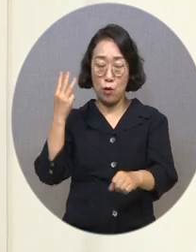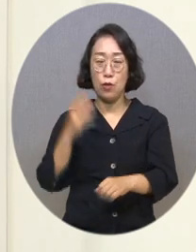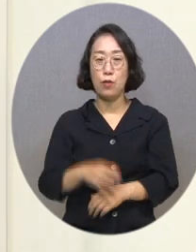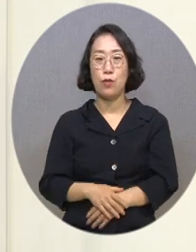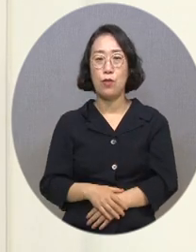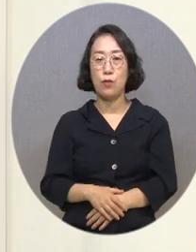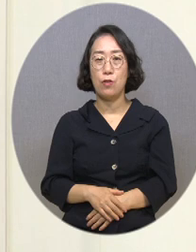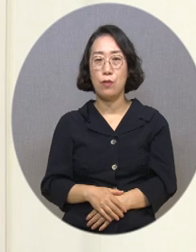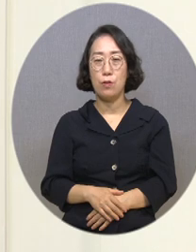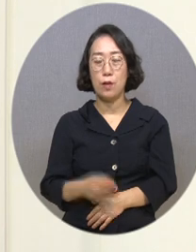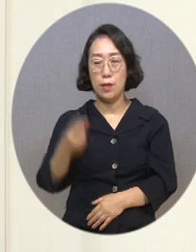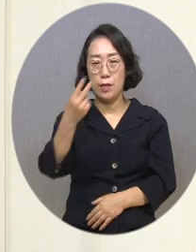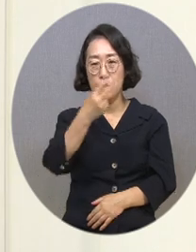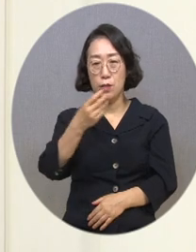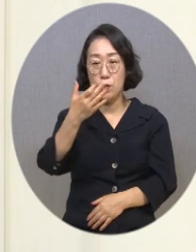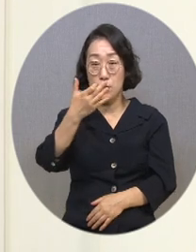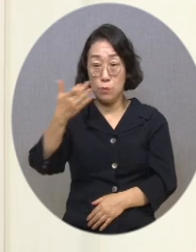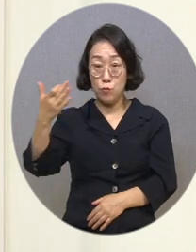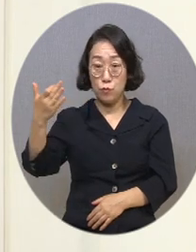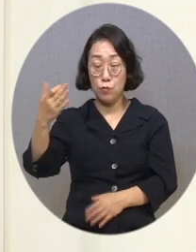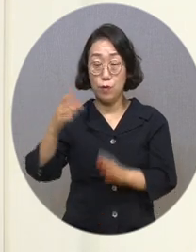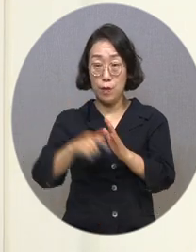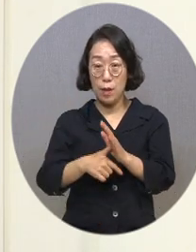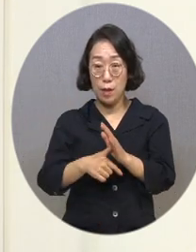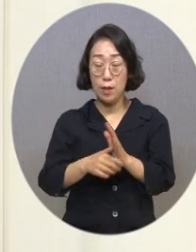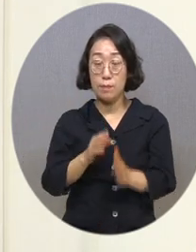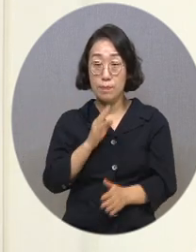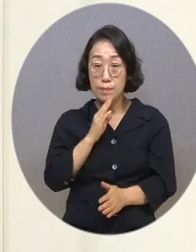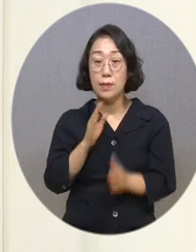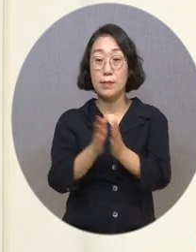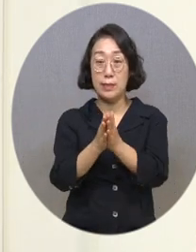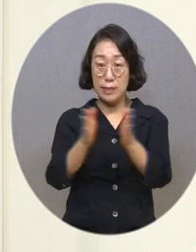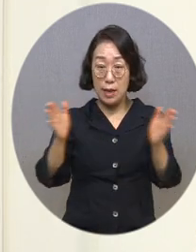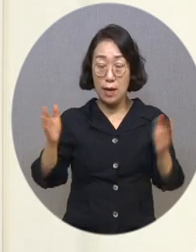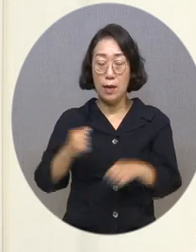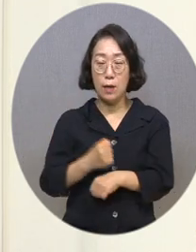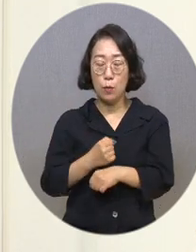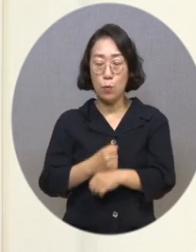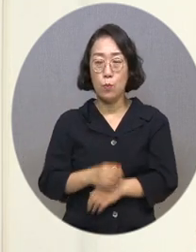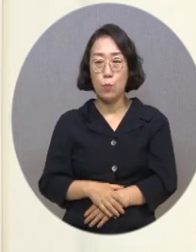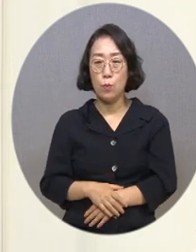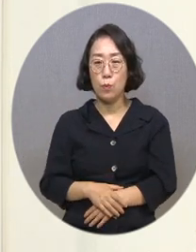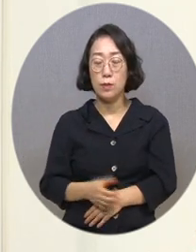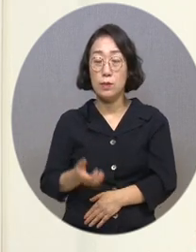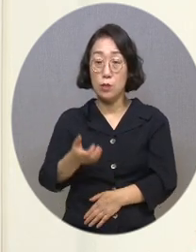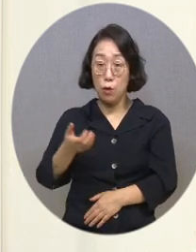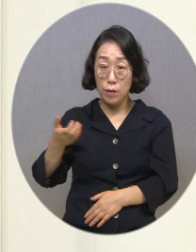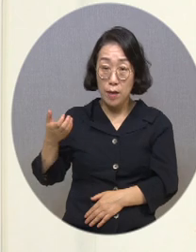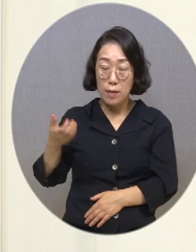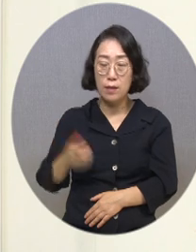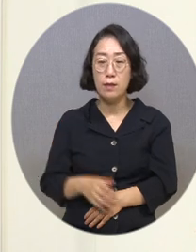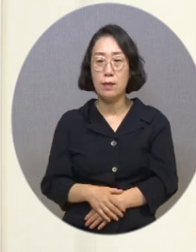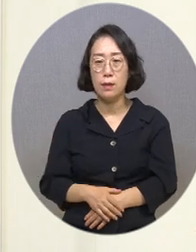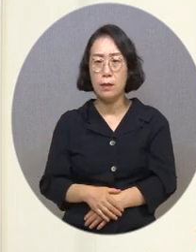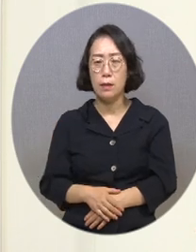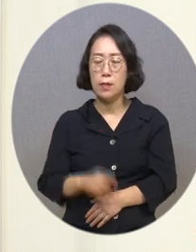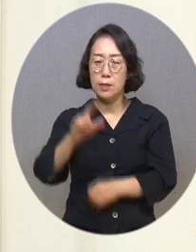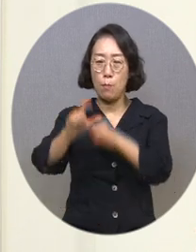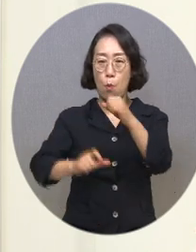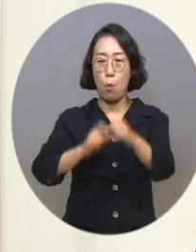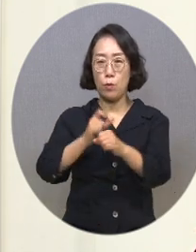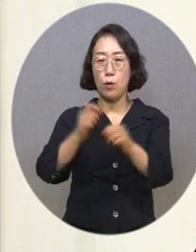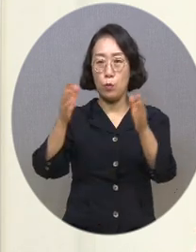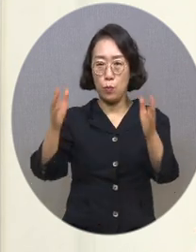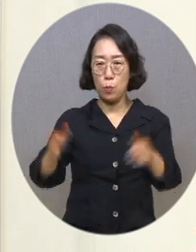같아요. 2019년에 본격적으로 시작을 했고요. 제가 그 전에는 한 15년